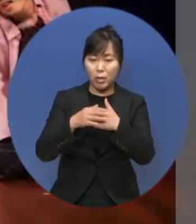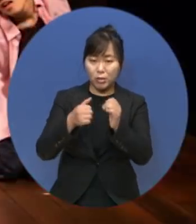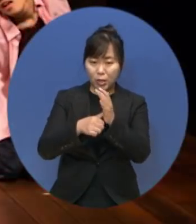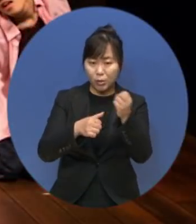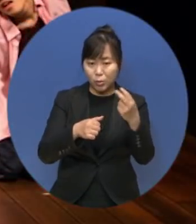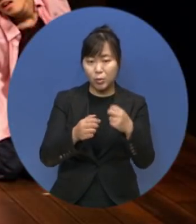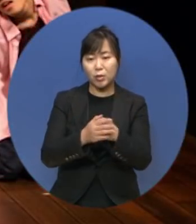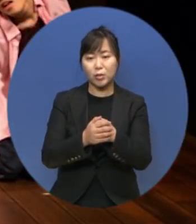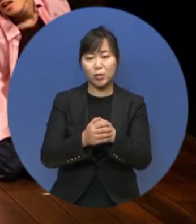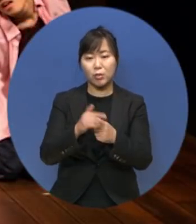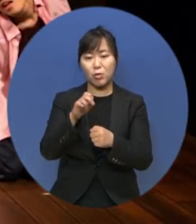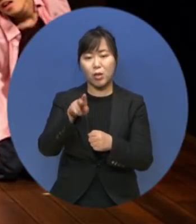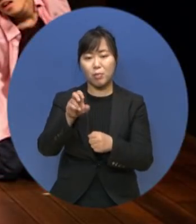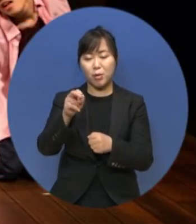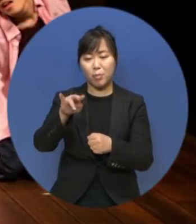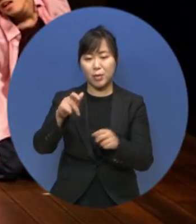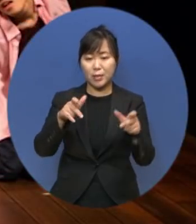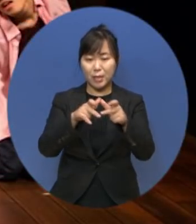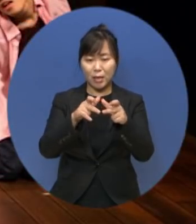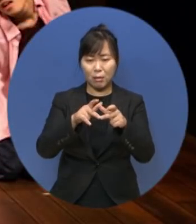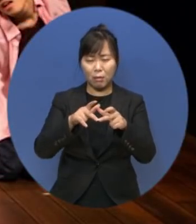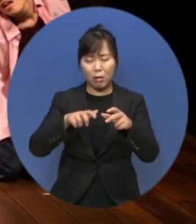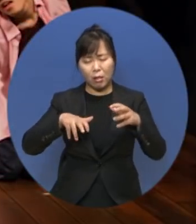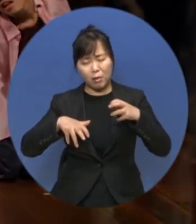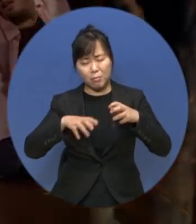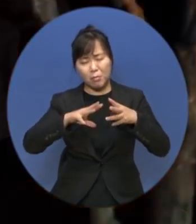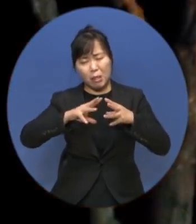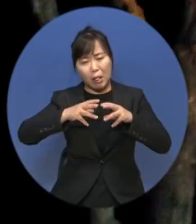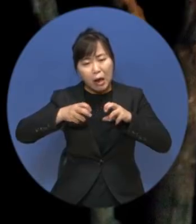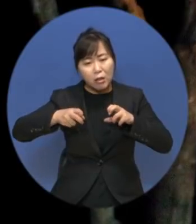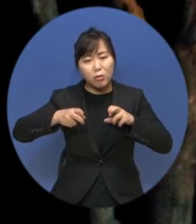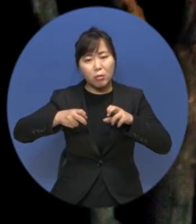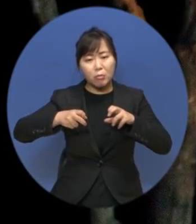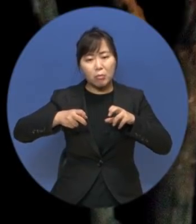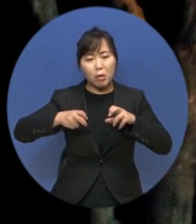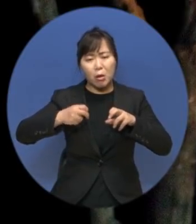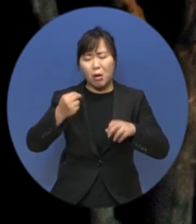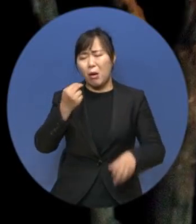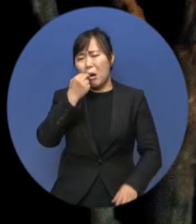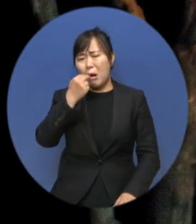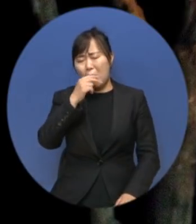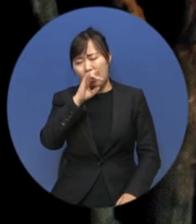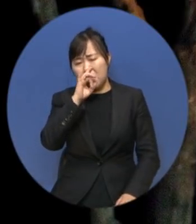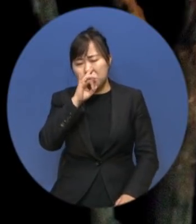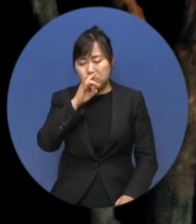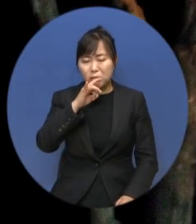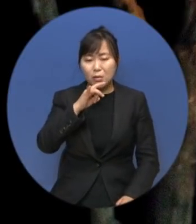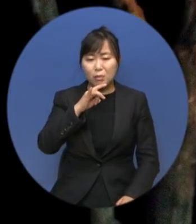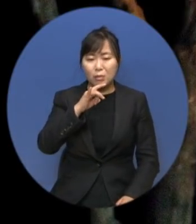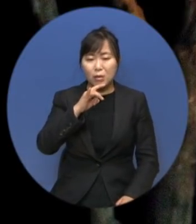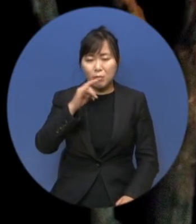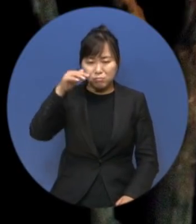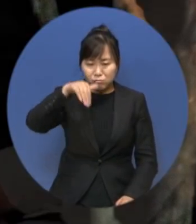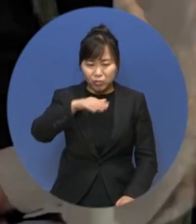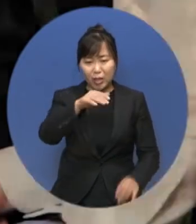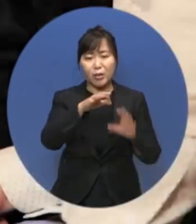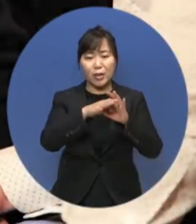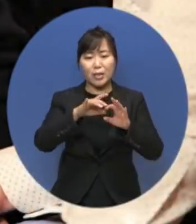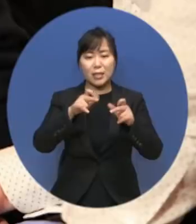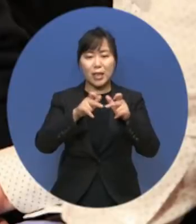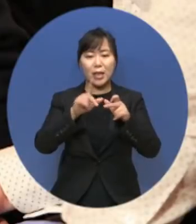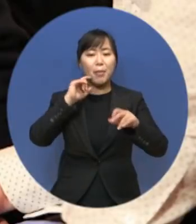또 뇌병변 장애인들의 경직과 이완 혹은 불규칙한 호흡 등에서 나타나는 장애